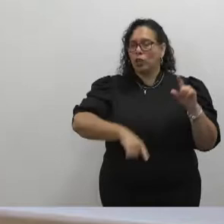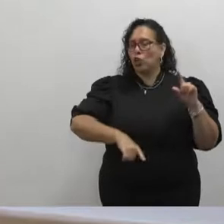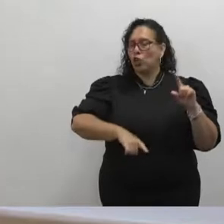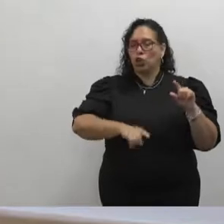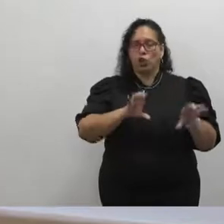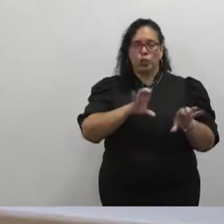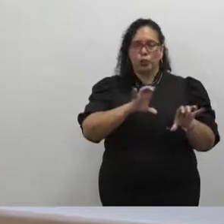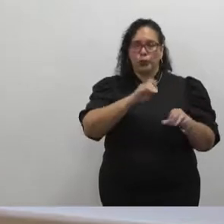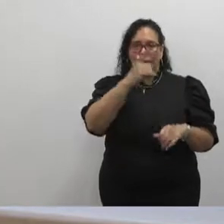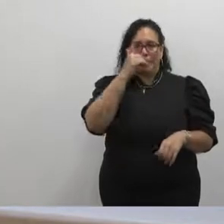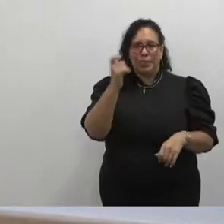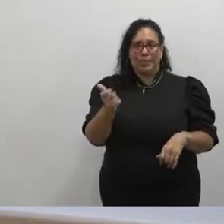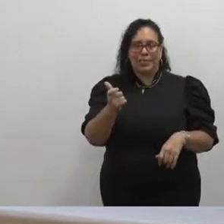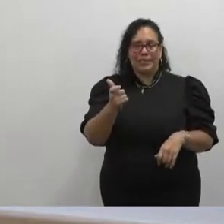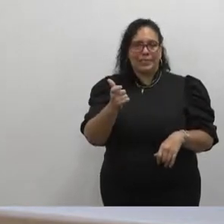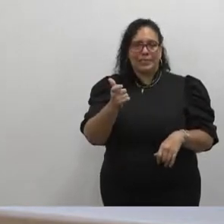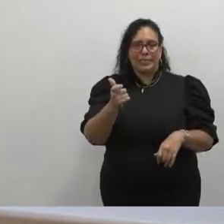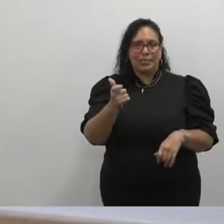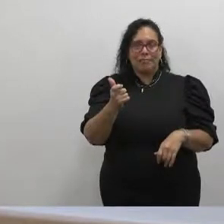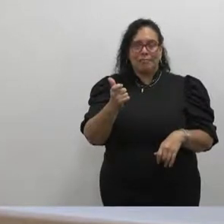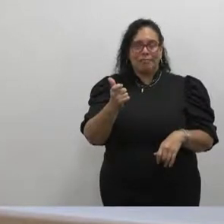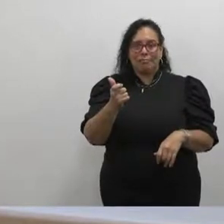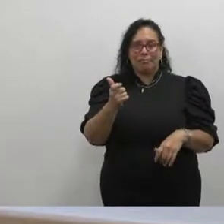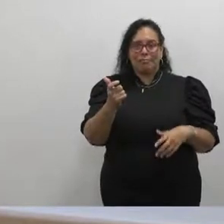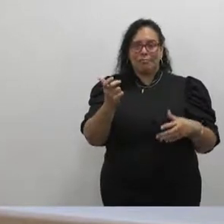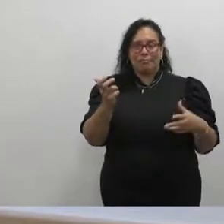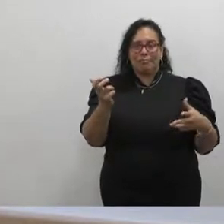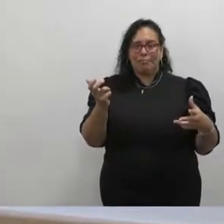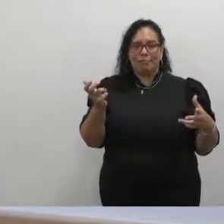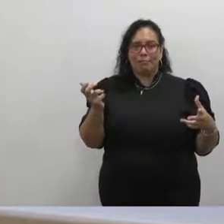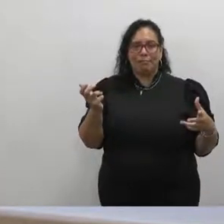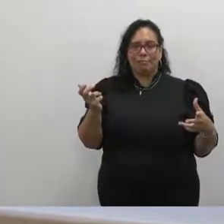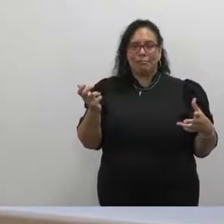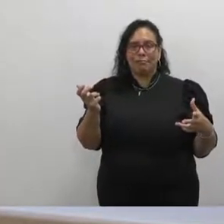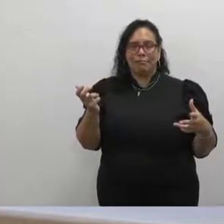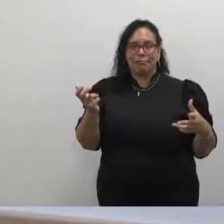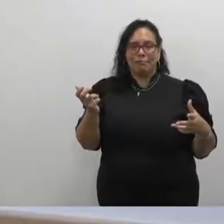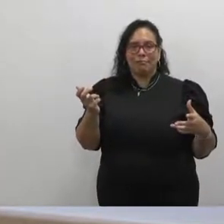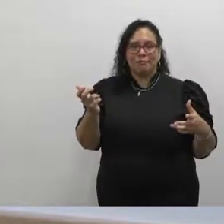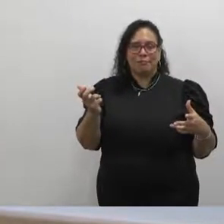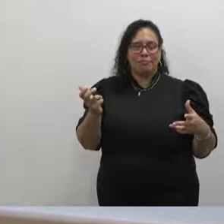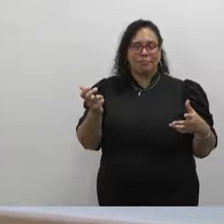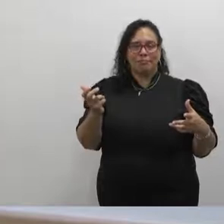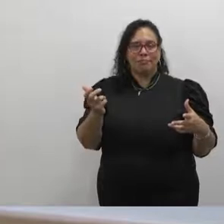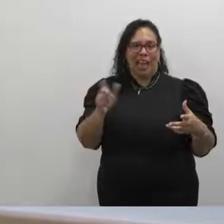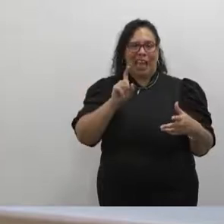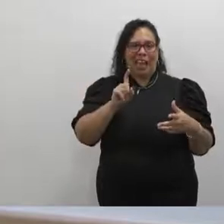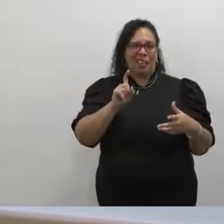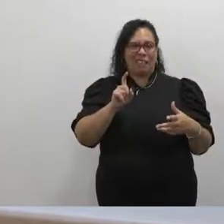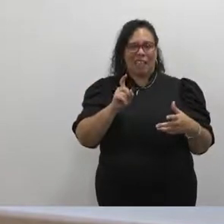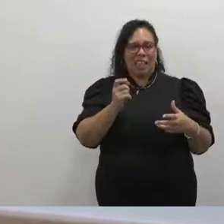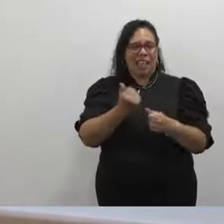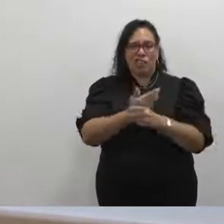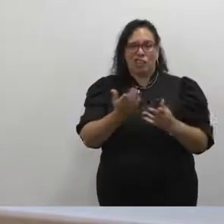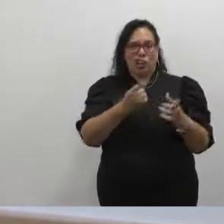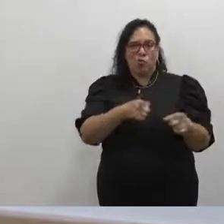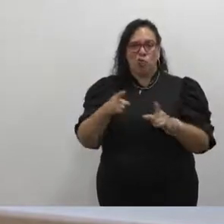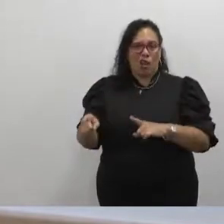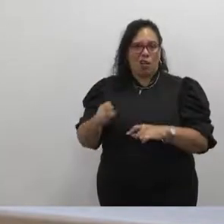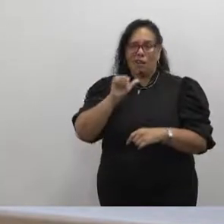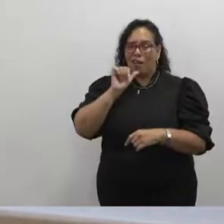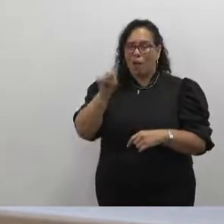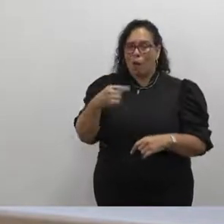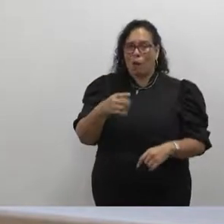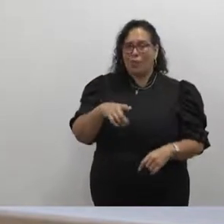đã rưu mùi cô xả lá ai cái chốt mà lại chơi bán đó ná được mùi nở vây vậy là tôi đã tập đá từ mục